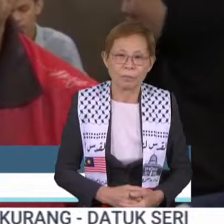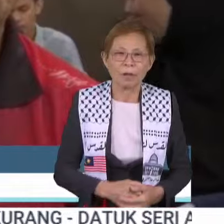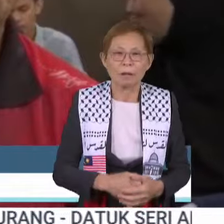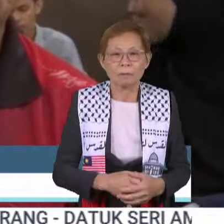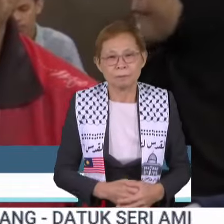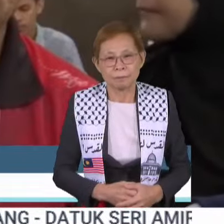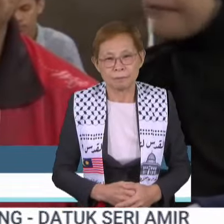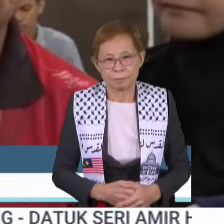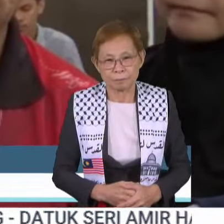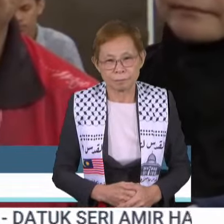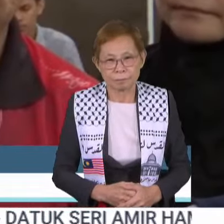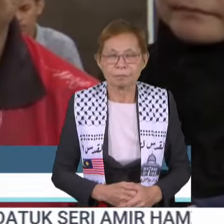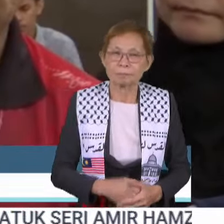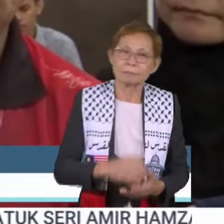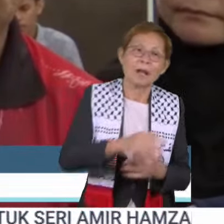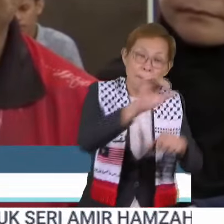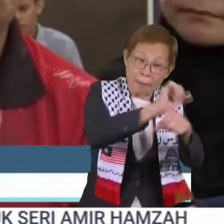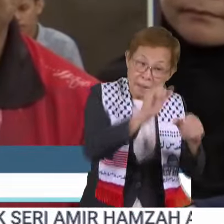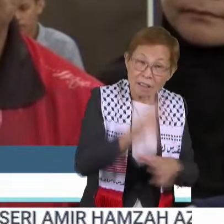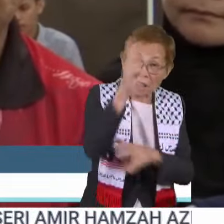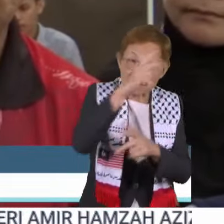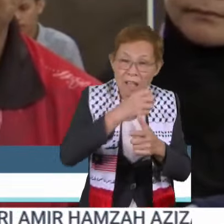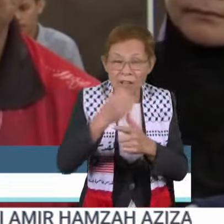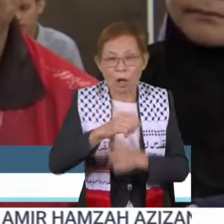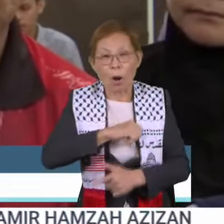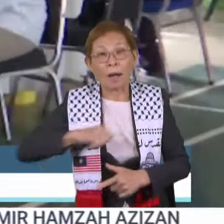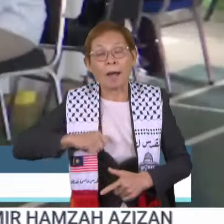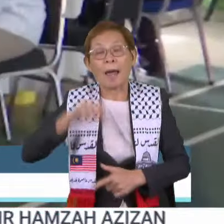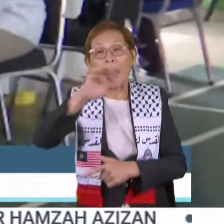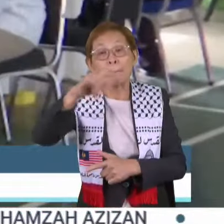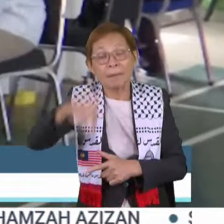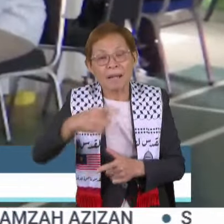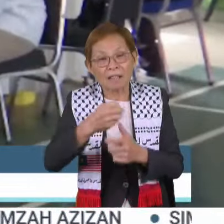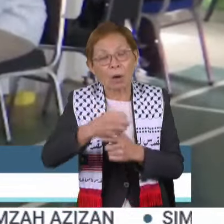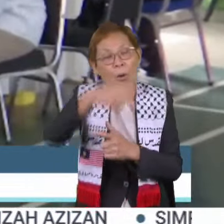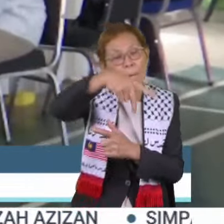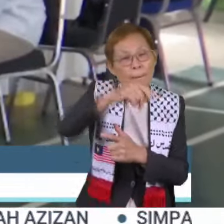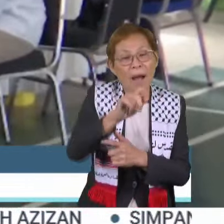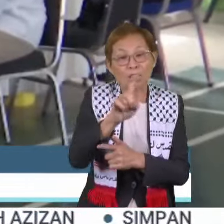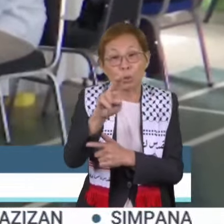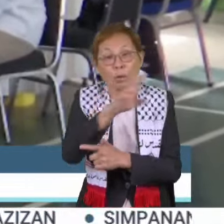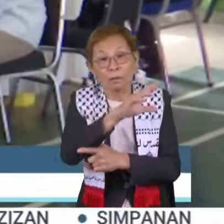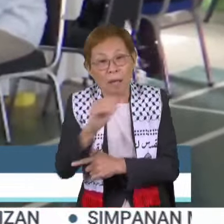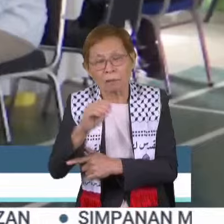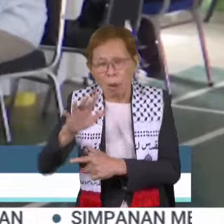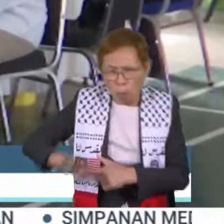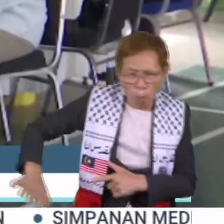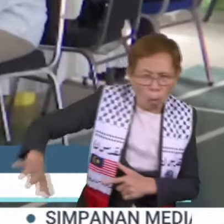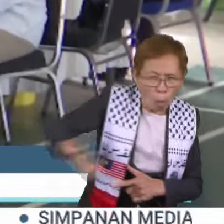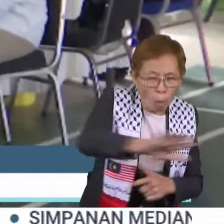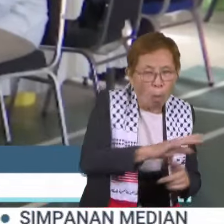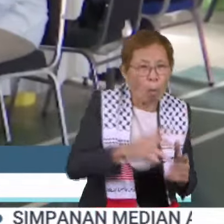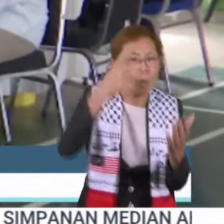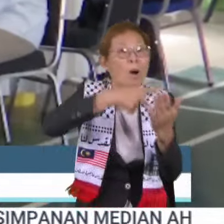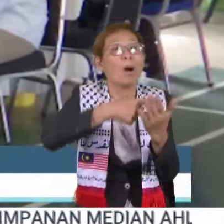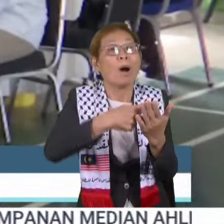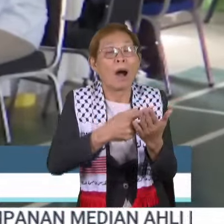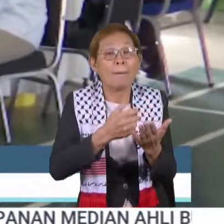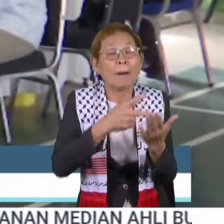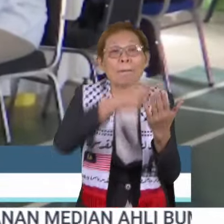ataupun ahli parlimen ataupun Adun tapi orang ramai yang memberi inisiatif yang cukup